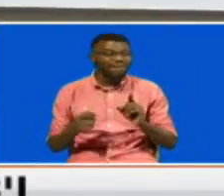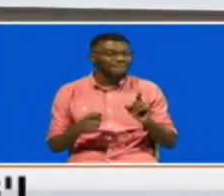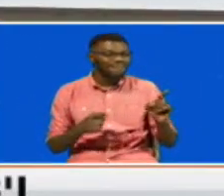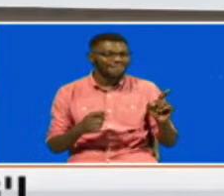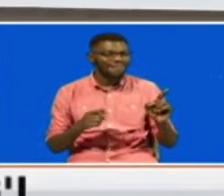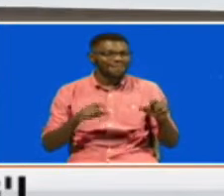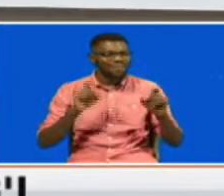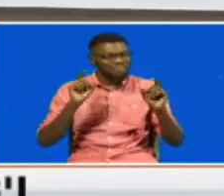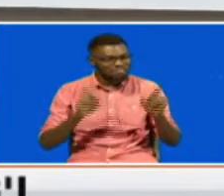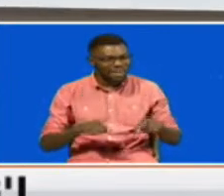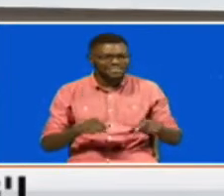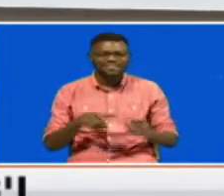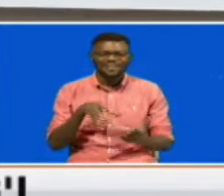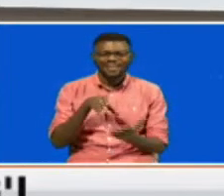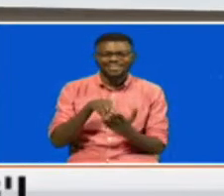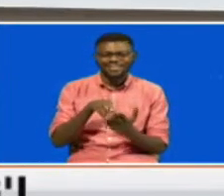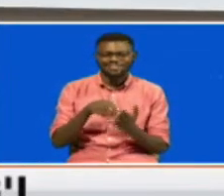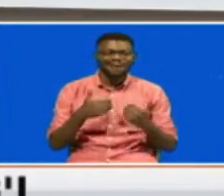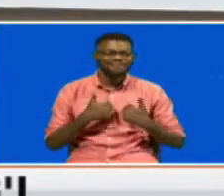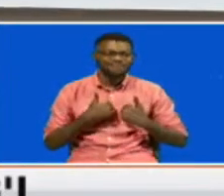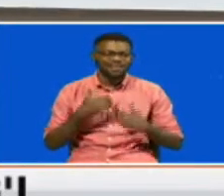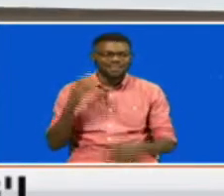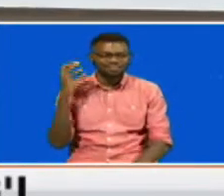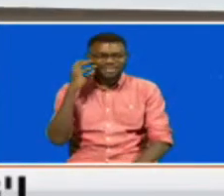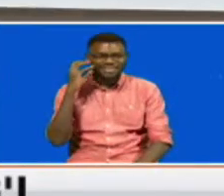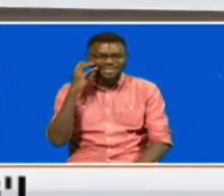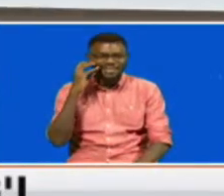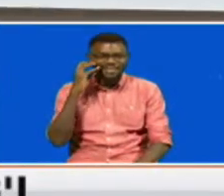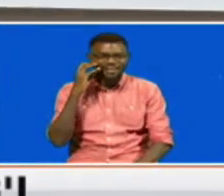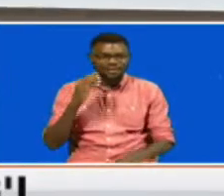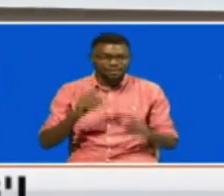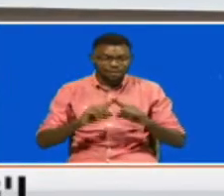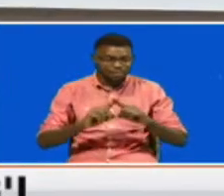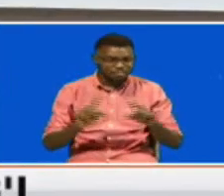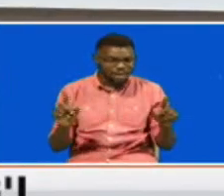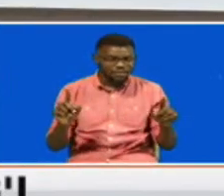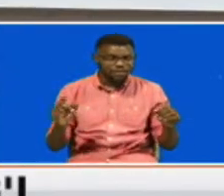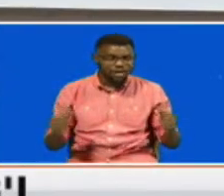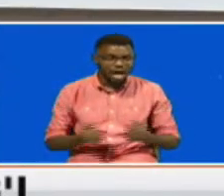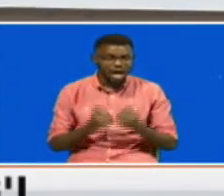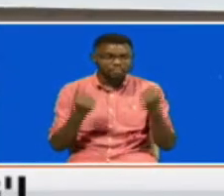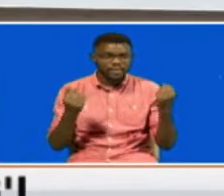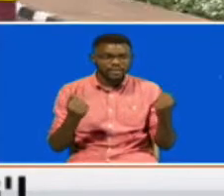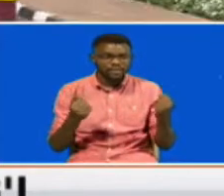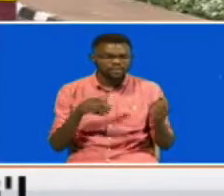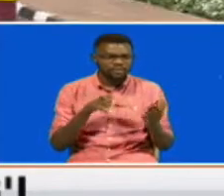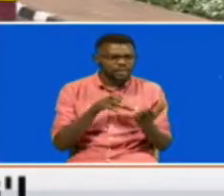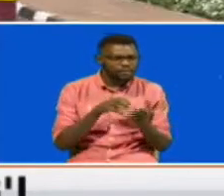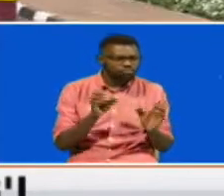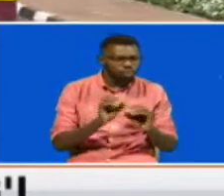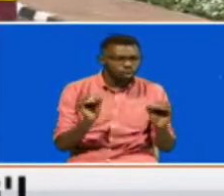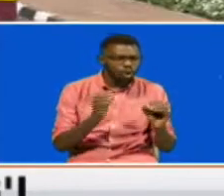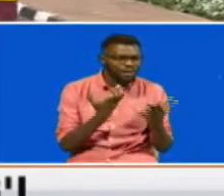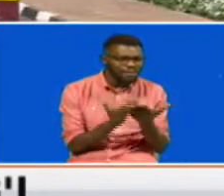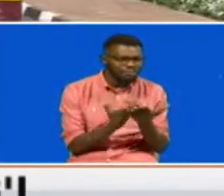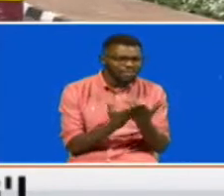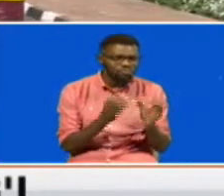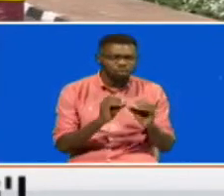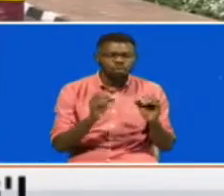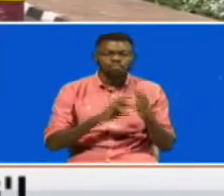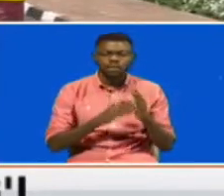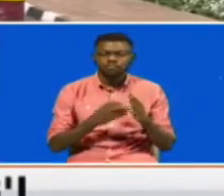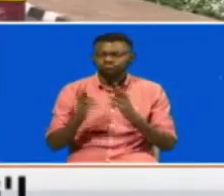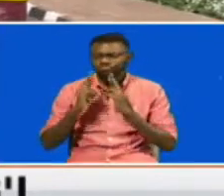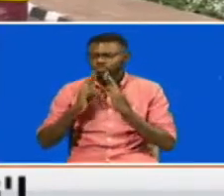na budi ila kumfungulia mashtaka Matiang'i. Hata hivyo, iwapo patakuwa na shauku, Haji atarejesha ripoti hiyo kwa